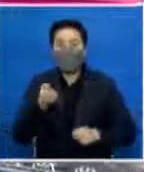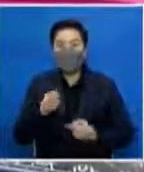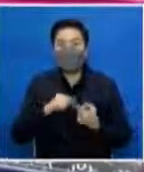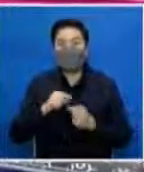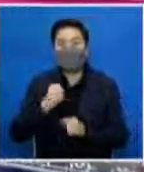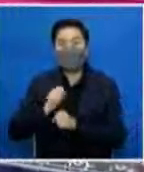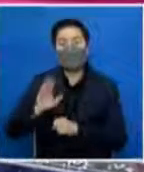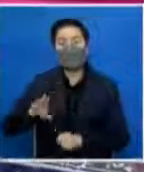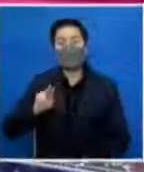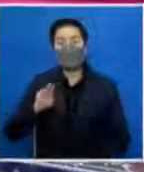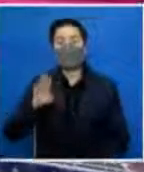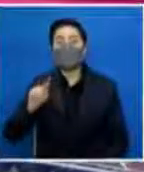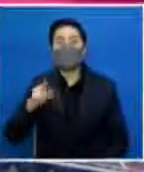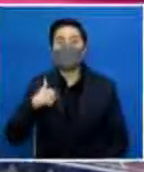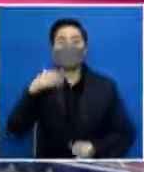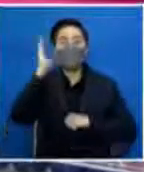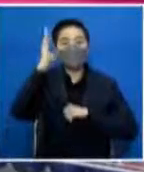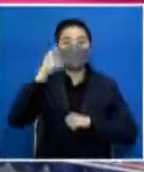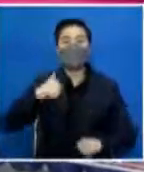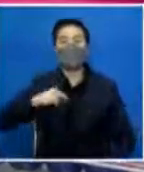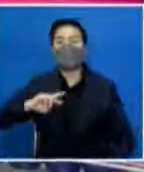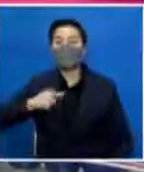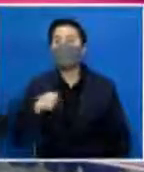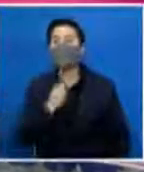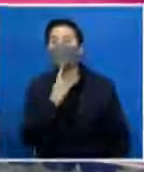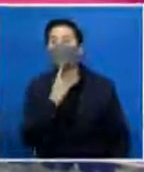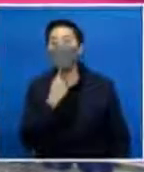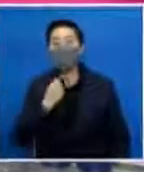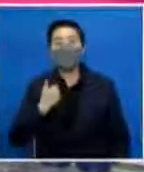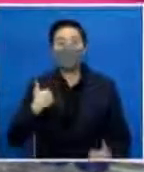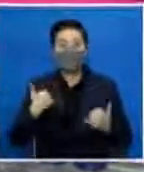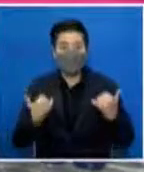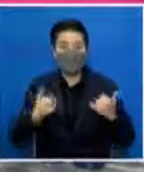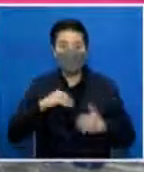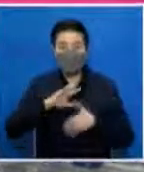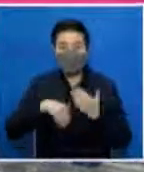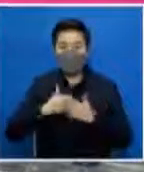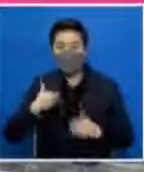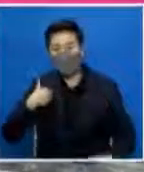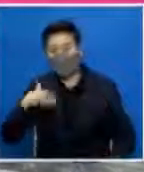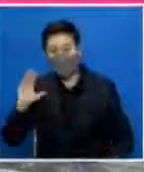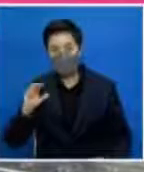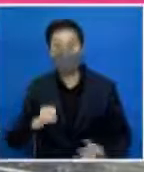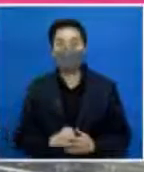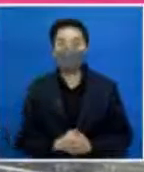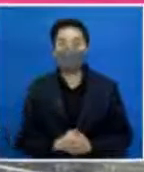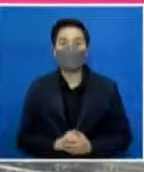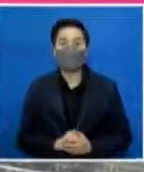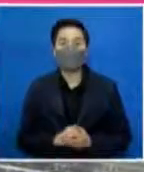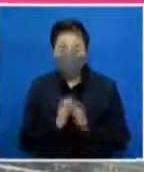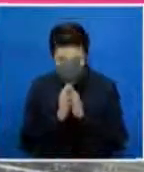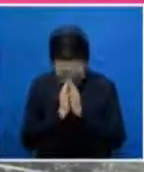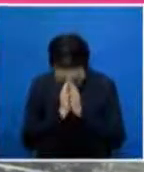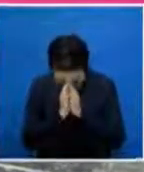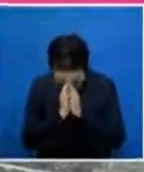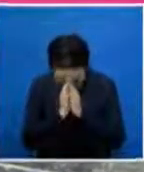NBT2HD ดิฉันกรองแก้วชัยกฤตและคุณคมคิดสรรสนเกียรติล่ามภาษามือลาไปก่อนนะคะสวัสดีค่ะ